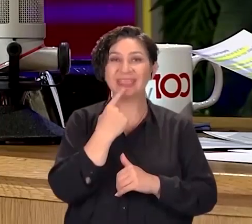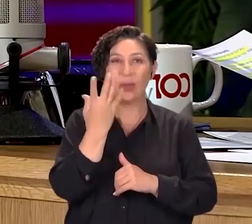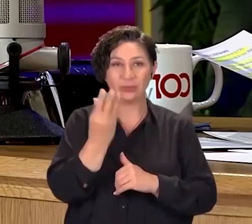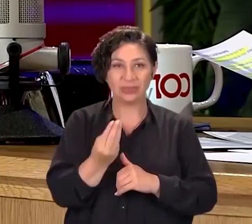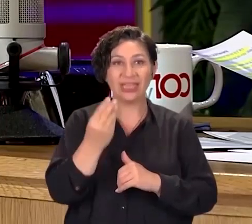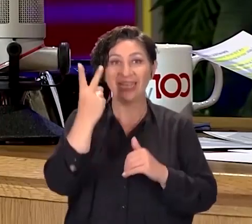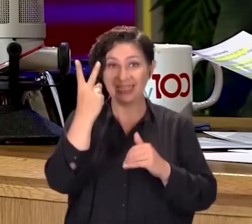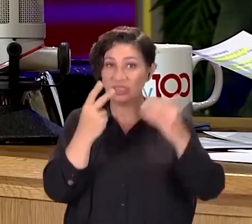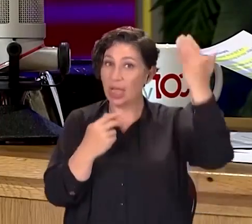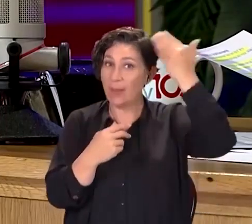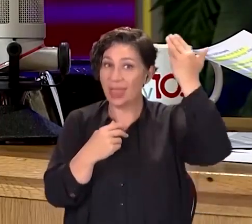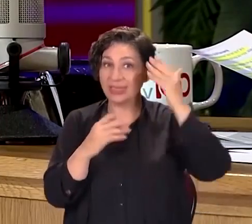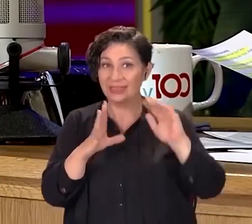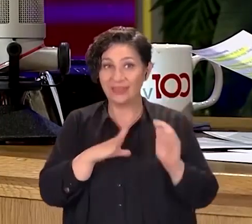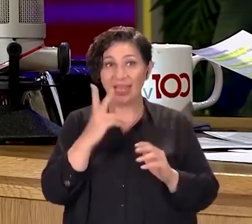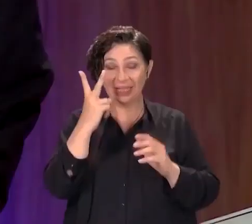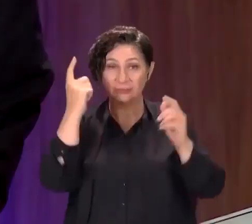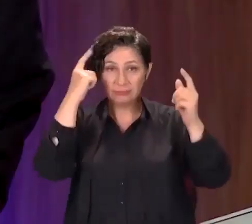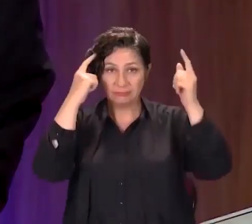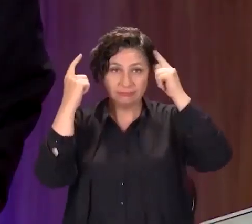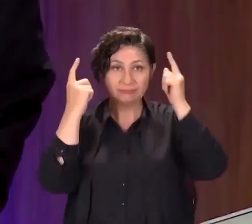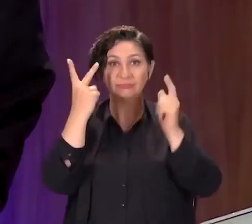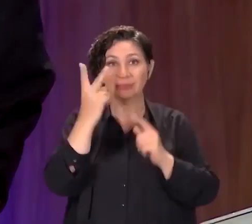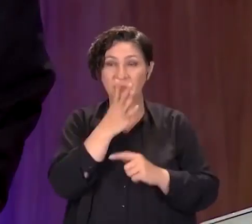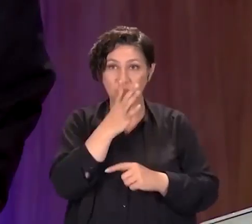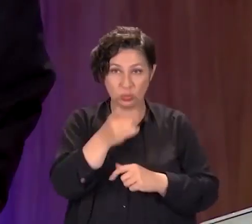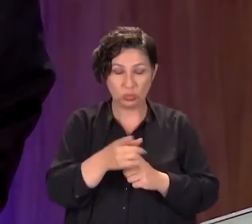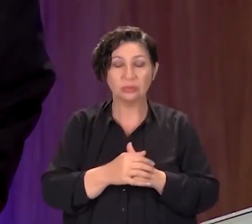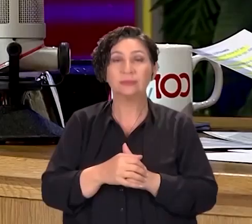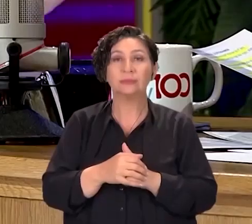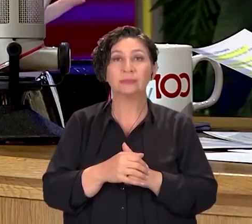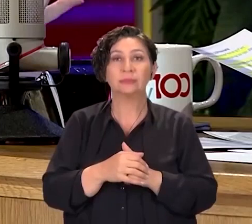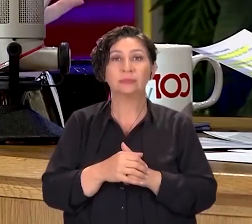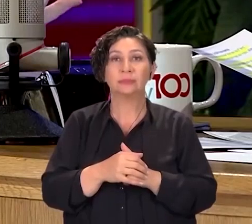olacak. İkinci ameliyatım da var, 2 tane biliyorsun.